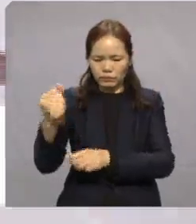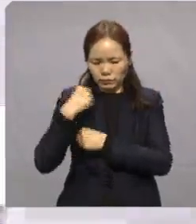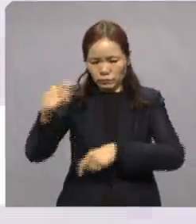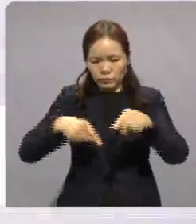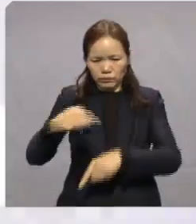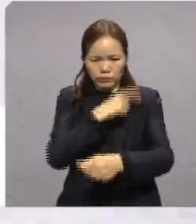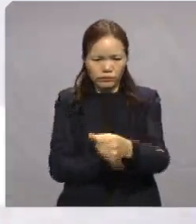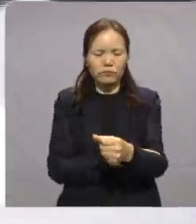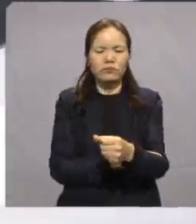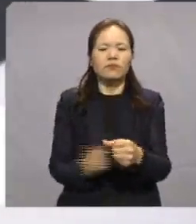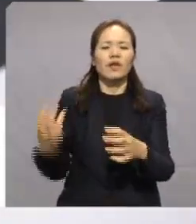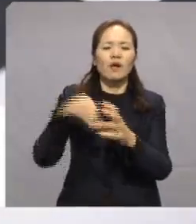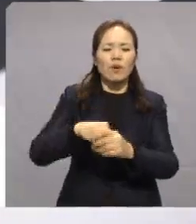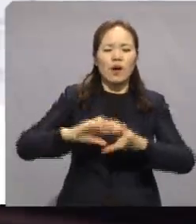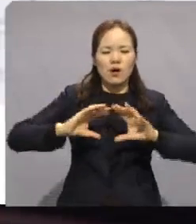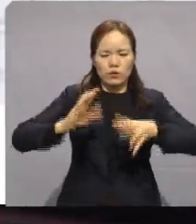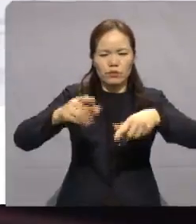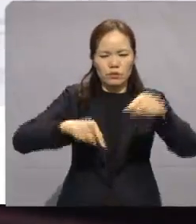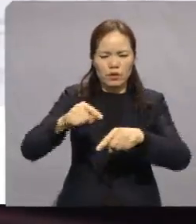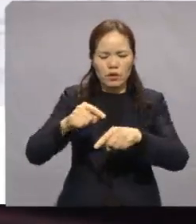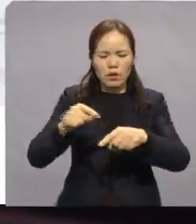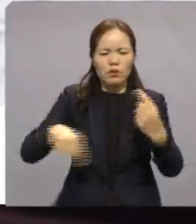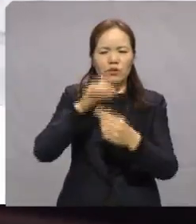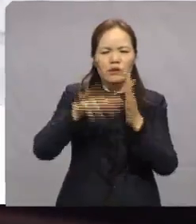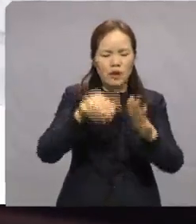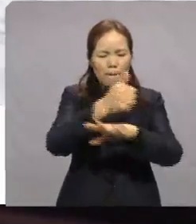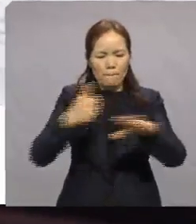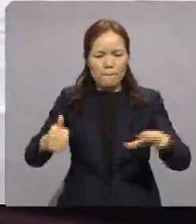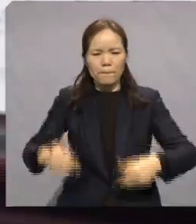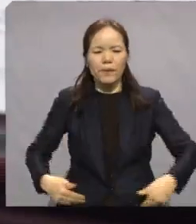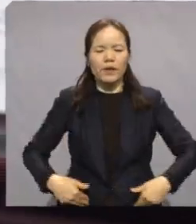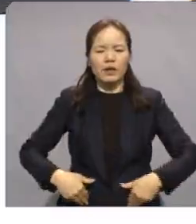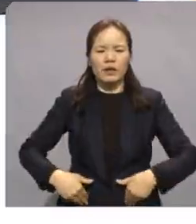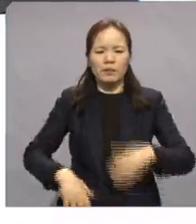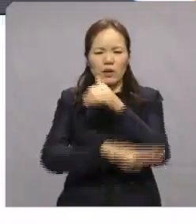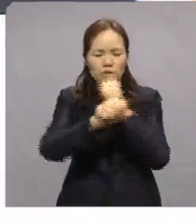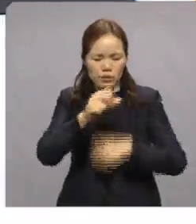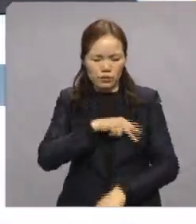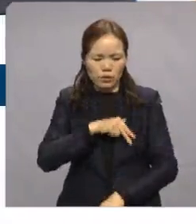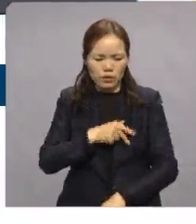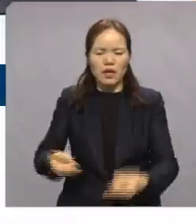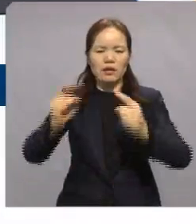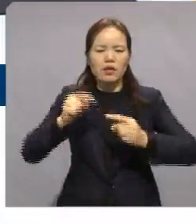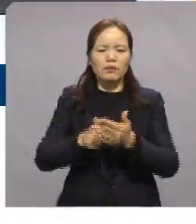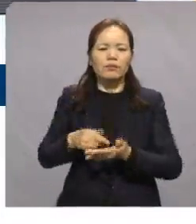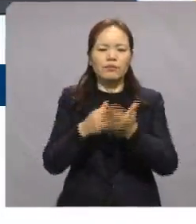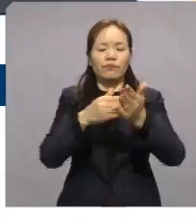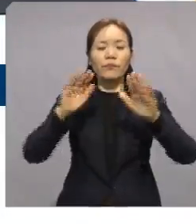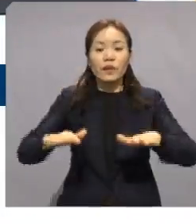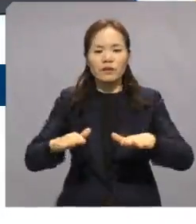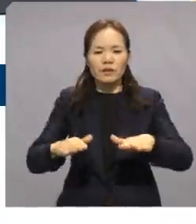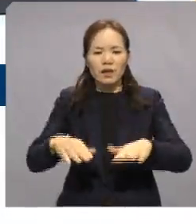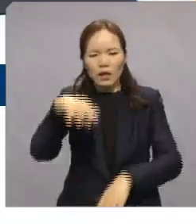비롯한 국정운영에서 즉각 배제돼야 한다며 당 소속 의원들의 참여도 촉구했습니다. 이제 그 유효한